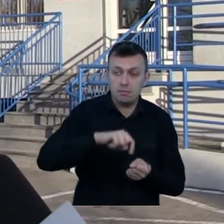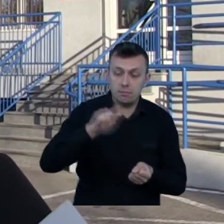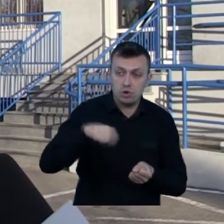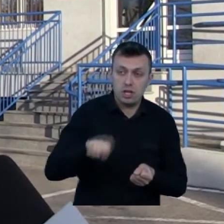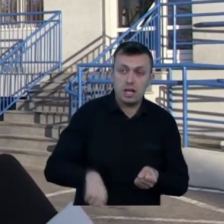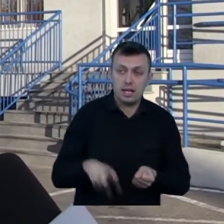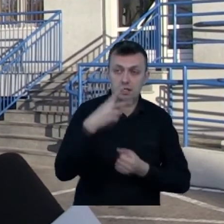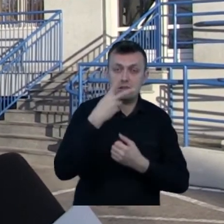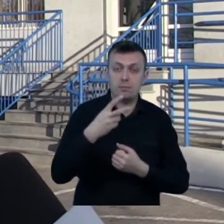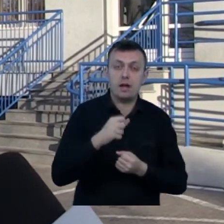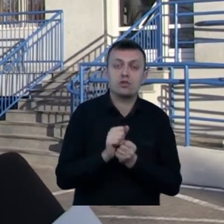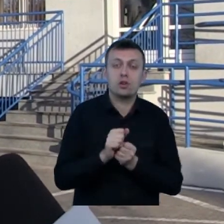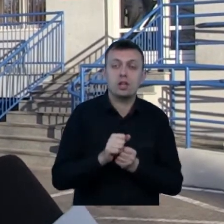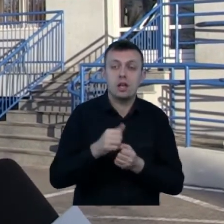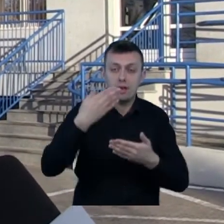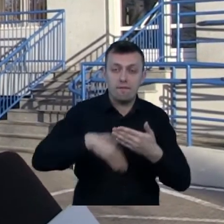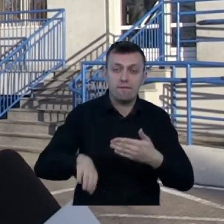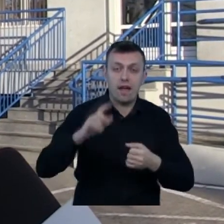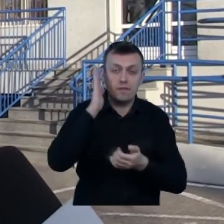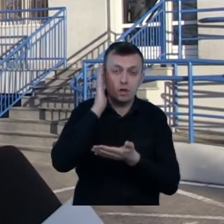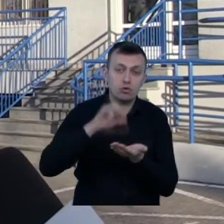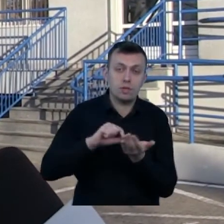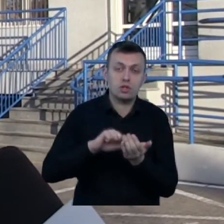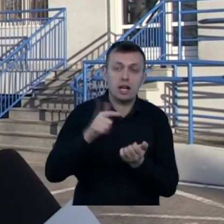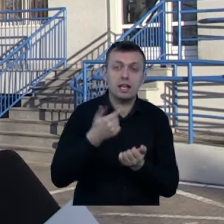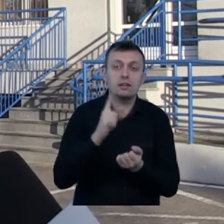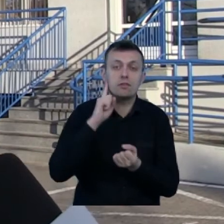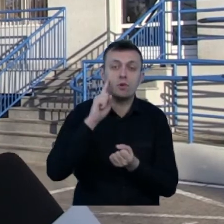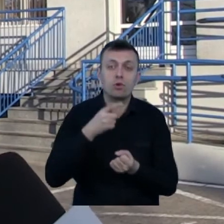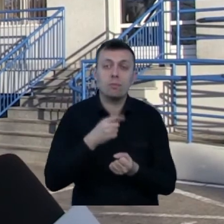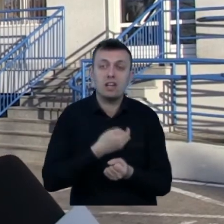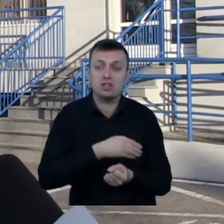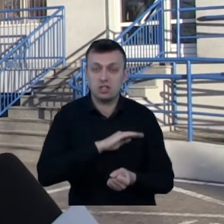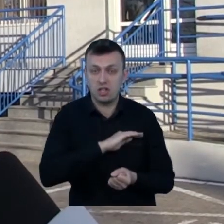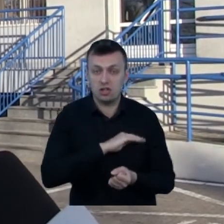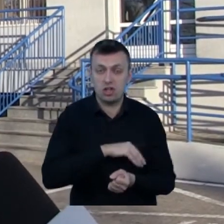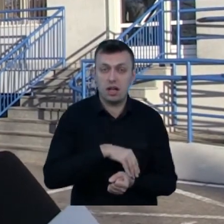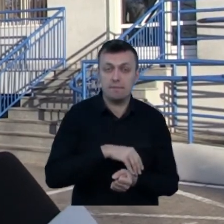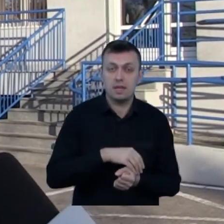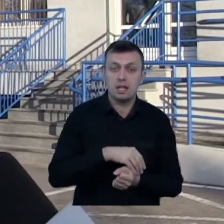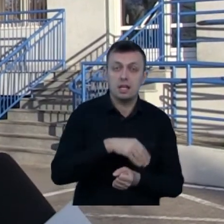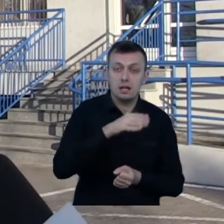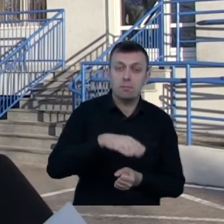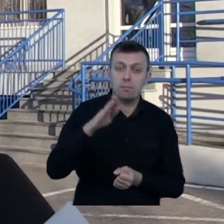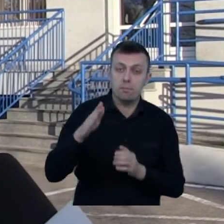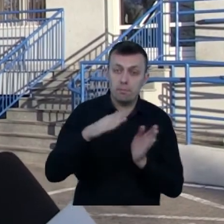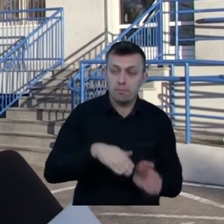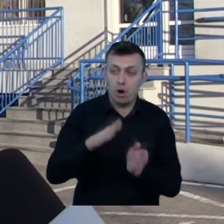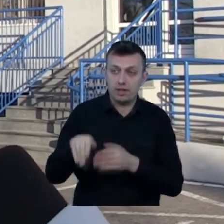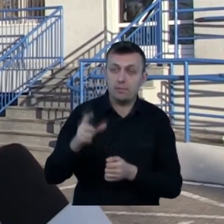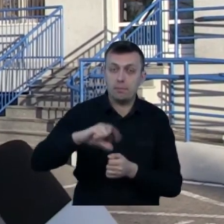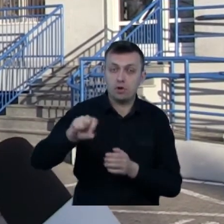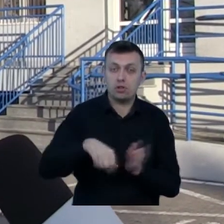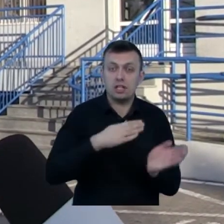dwie osoby, dwóch mężczyzn. Niestety obaj nie żyli. Był to lokator mieszkania oraz jego sąsiad.